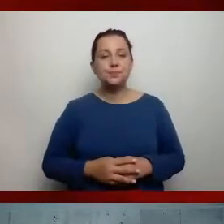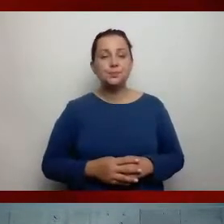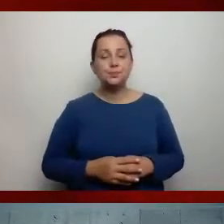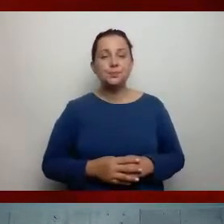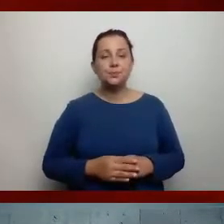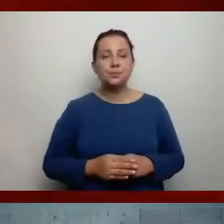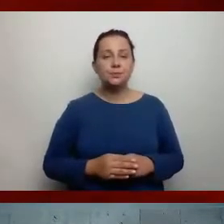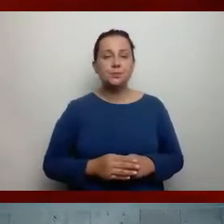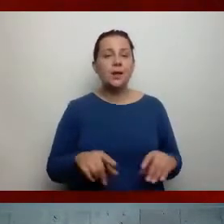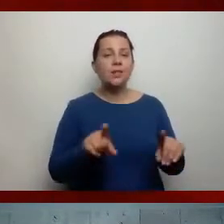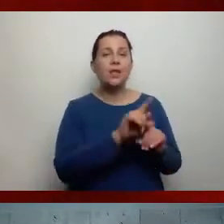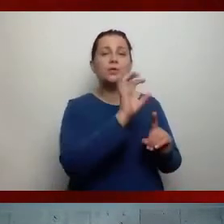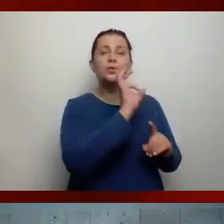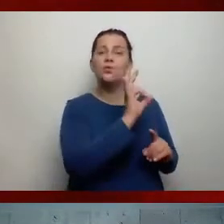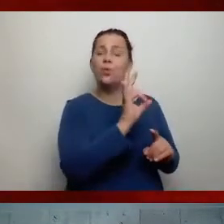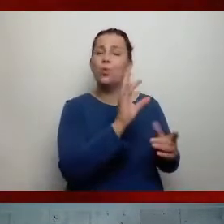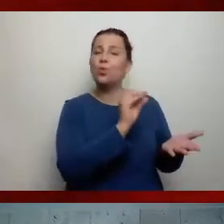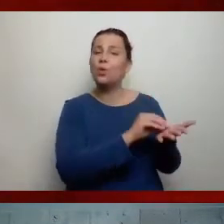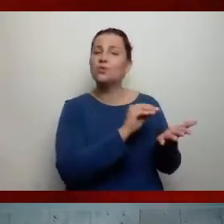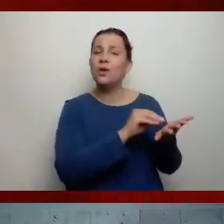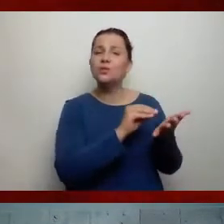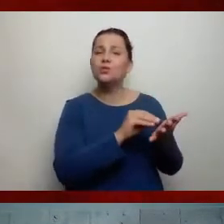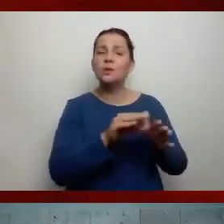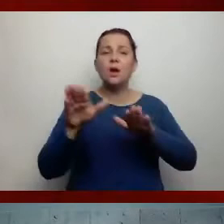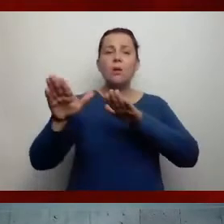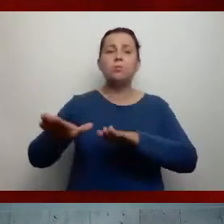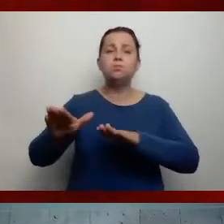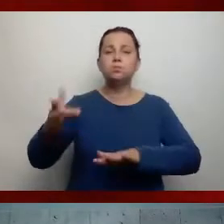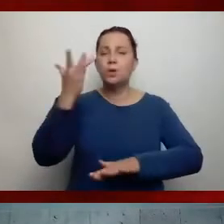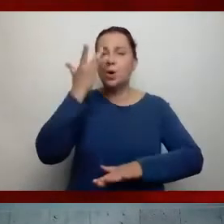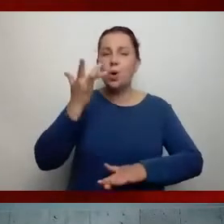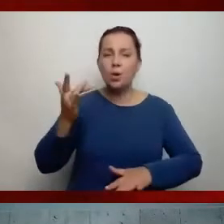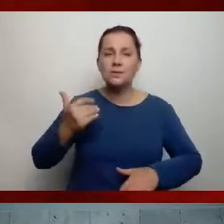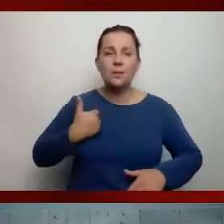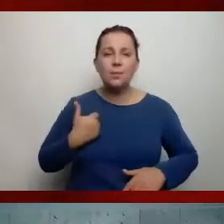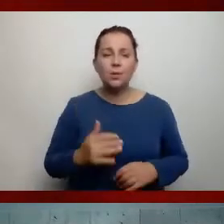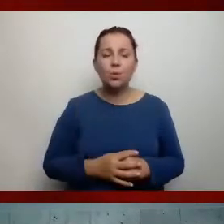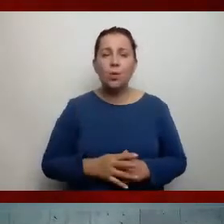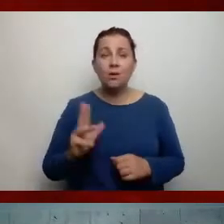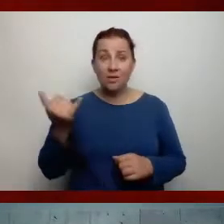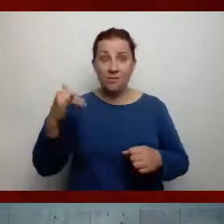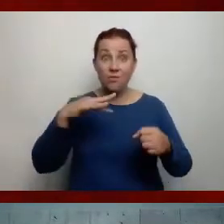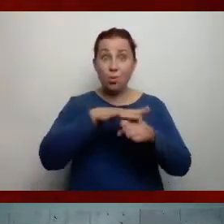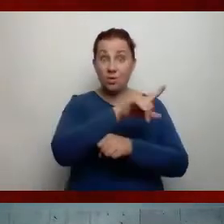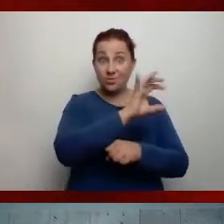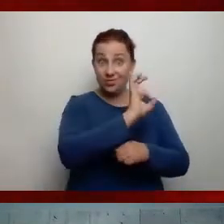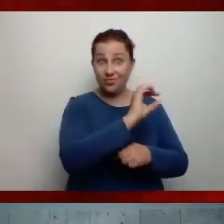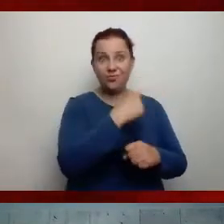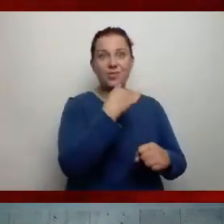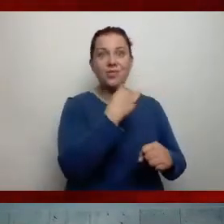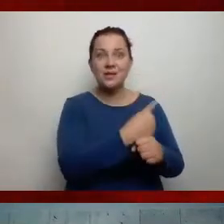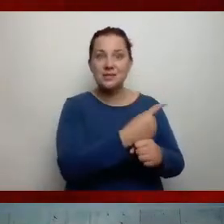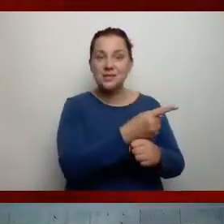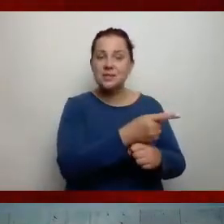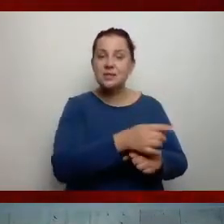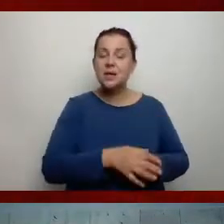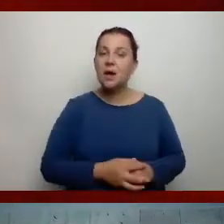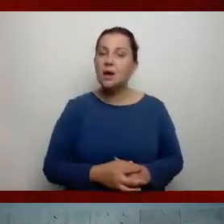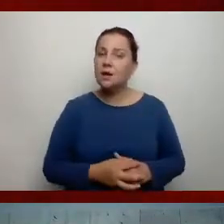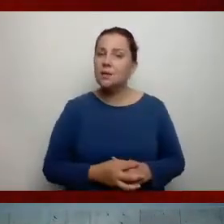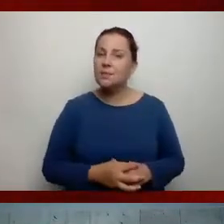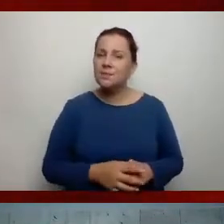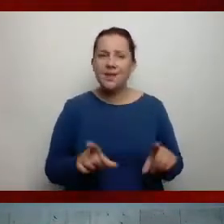jego doświadczenia z pobytu w Związku Radzieckim wpłynęły na tę jego decyzję. I to